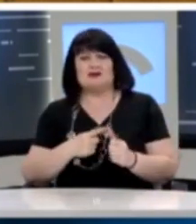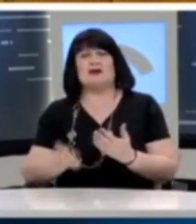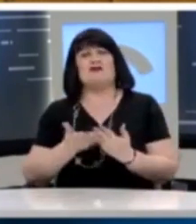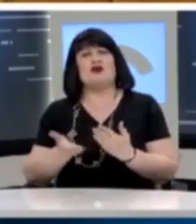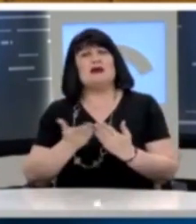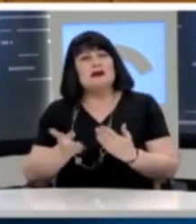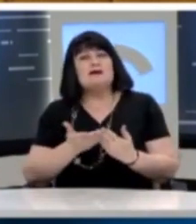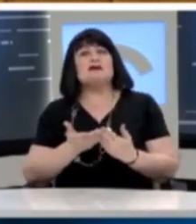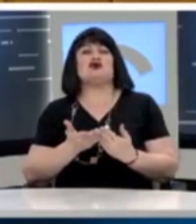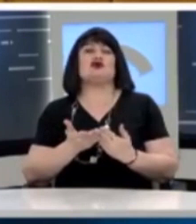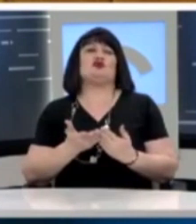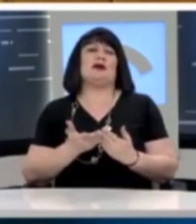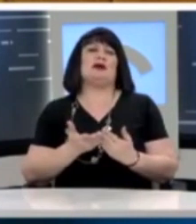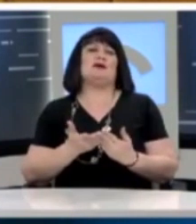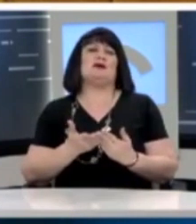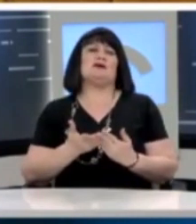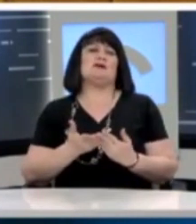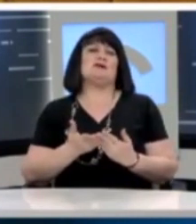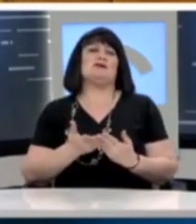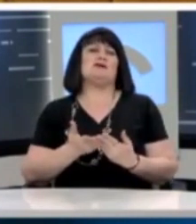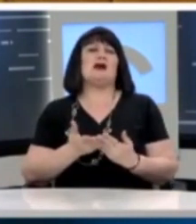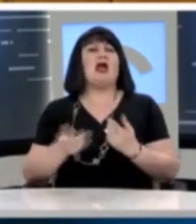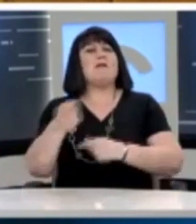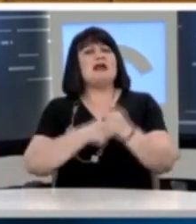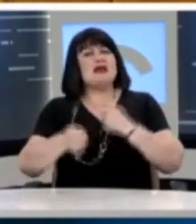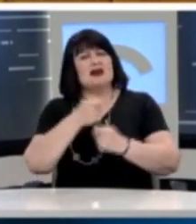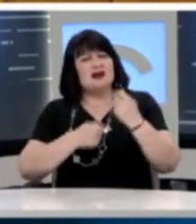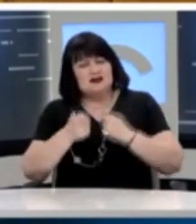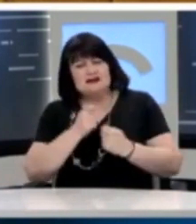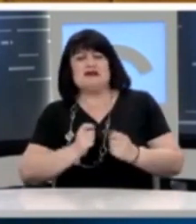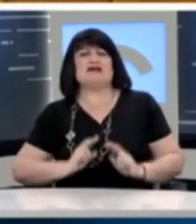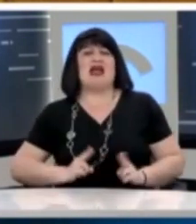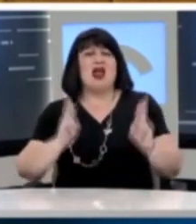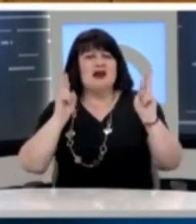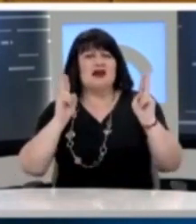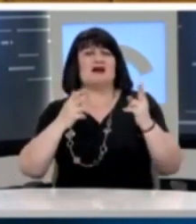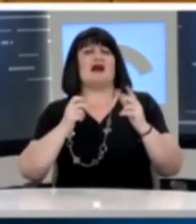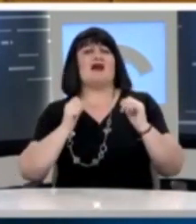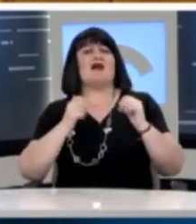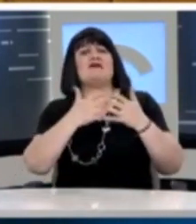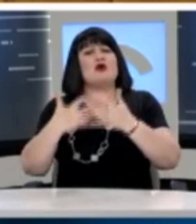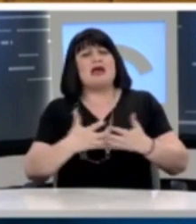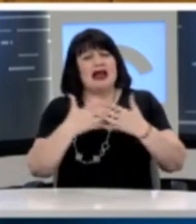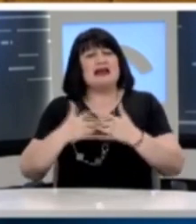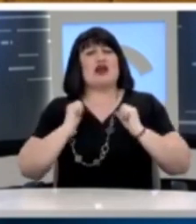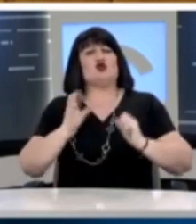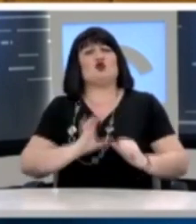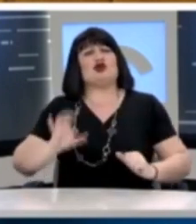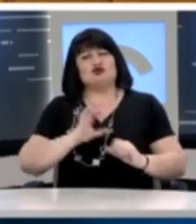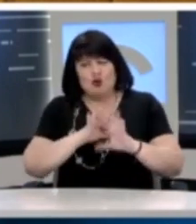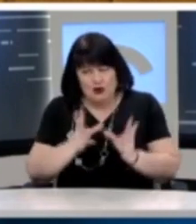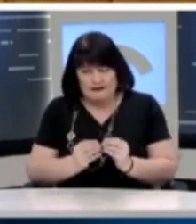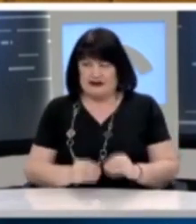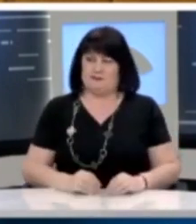την κερδοφορία των μεγάλων ενεργοβόρων επιχειρήσεων τόσο στη βιομηχανία όσο και στον τουρισμό. Όσον αφορά το θέμα